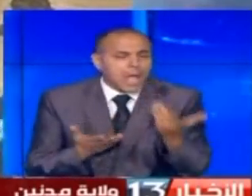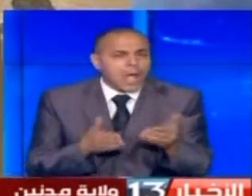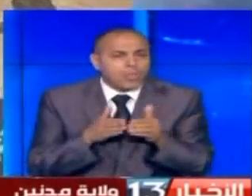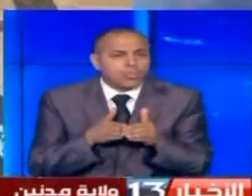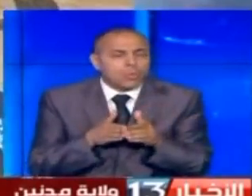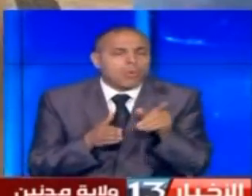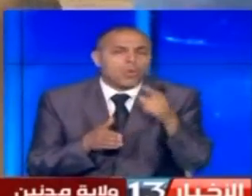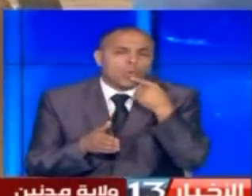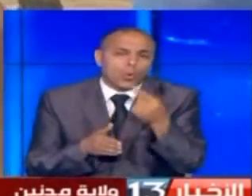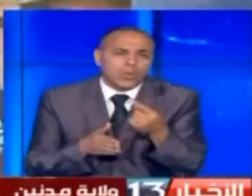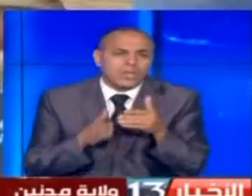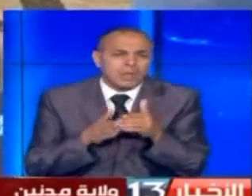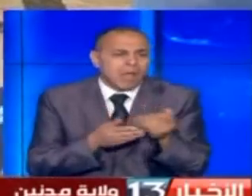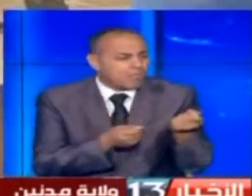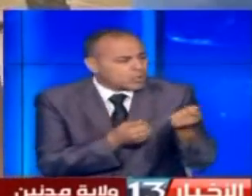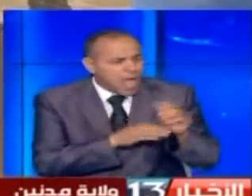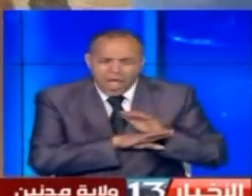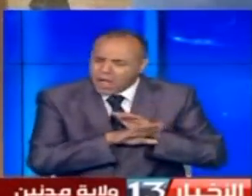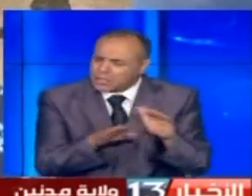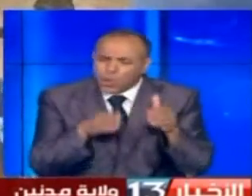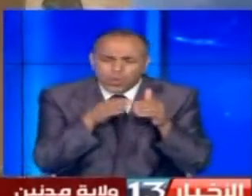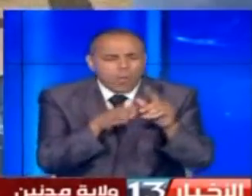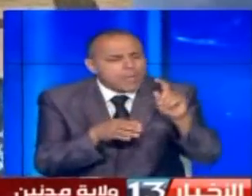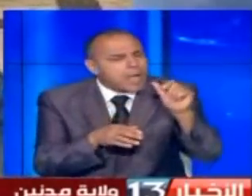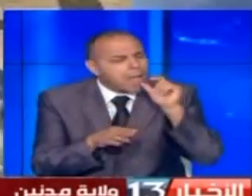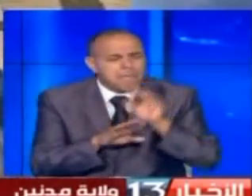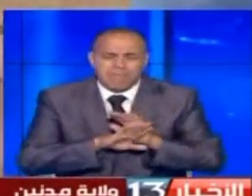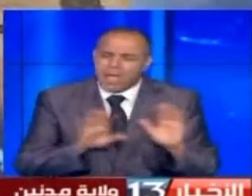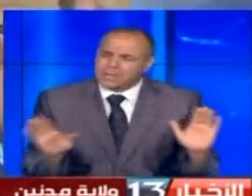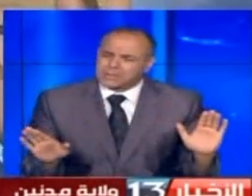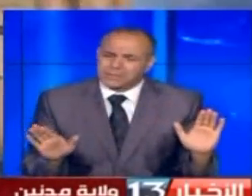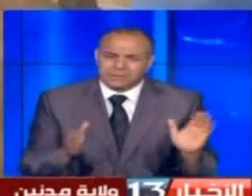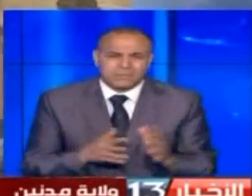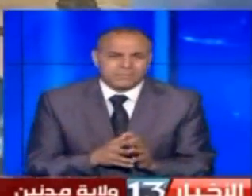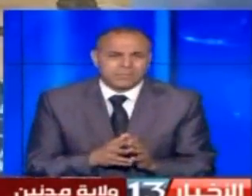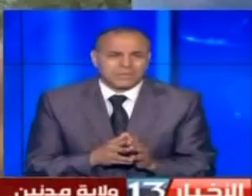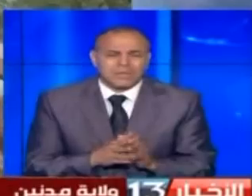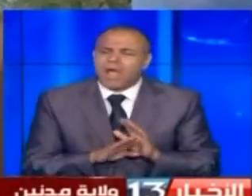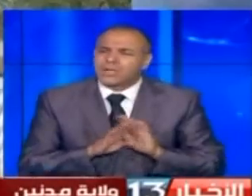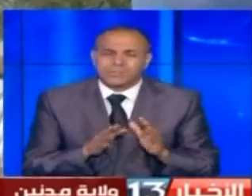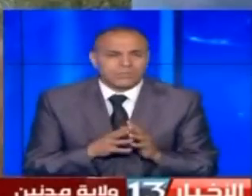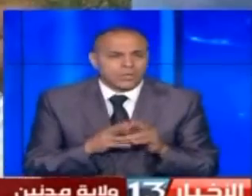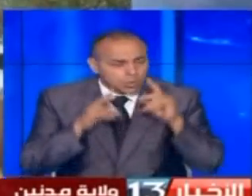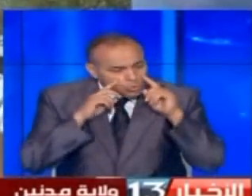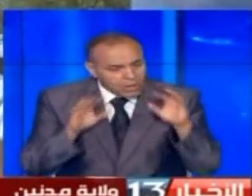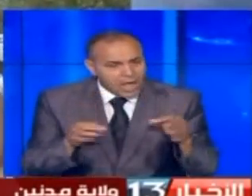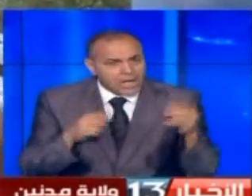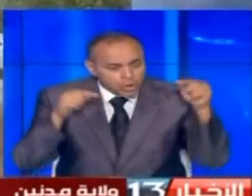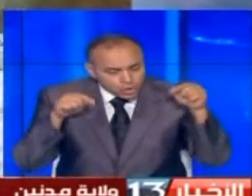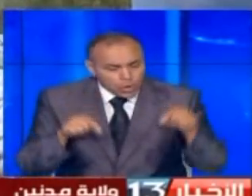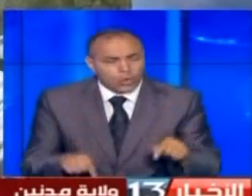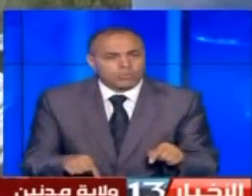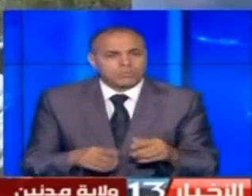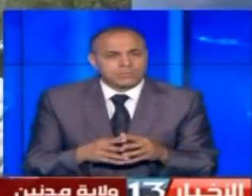فضلهم ونطلبوا الفضل، لا طالبين إعانات ولا طالبين حتى شيء أكثر من الميمة يزينا، طالبين حتى شيء. خويا شوفونا حنا جينا اليوم